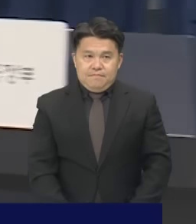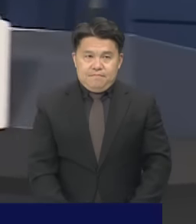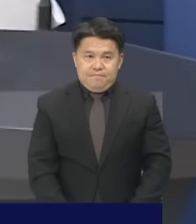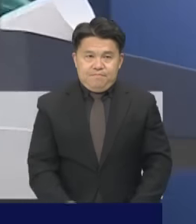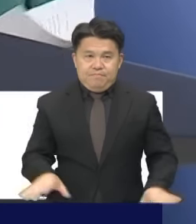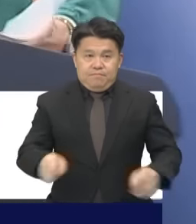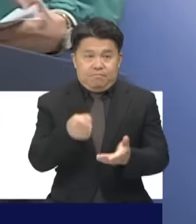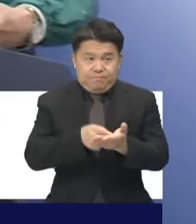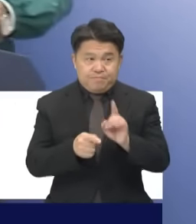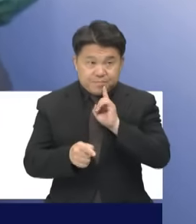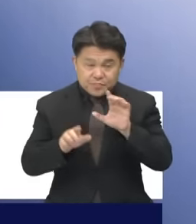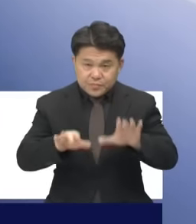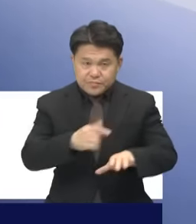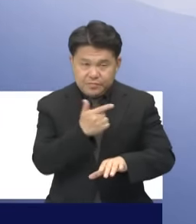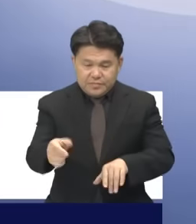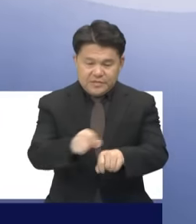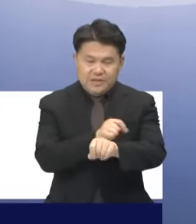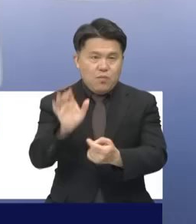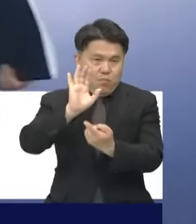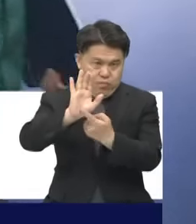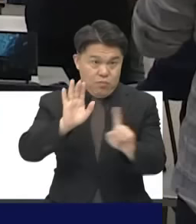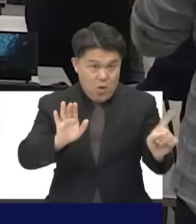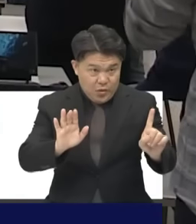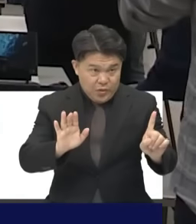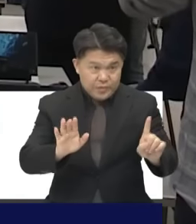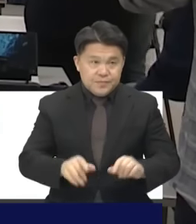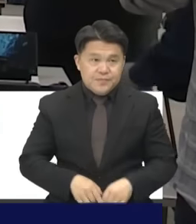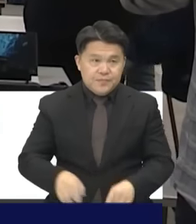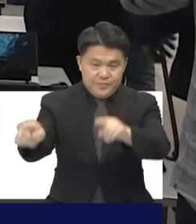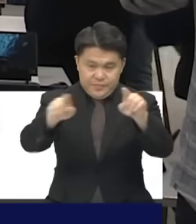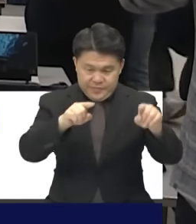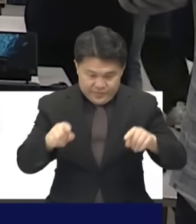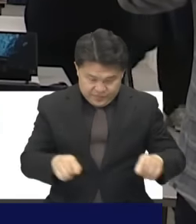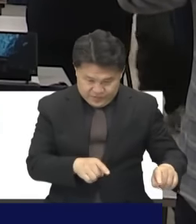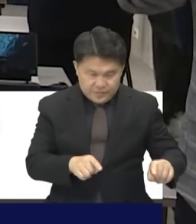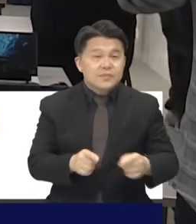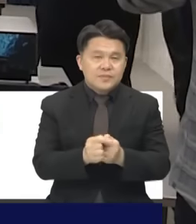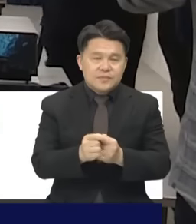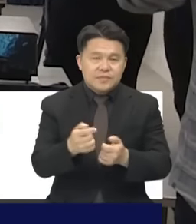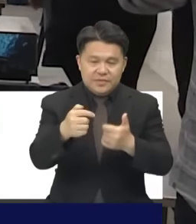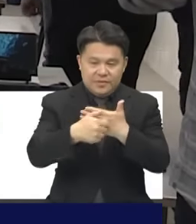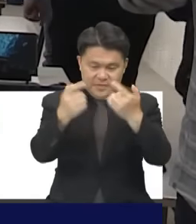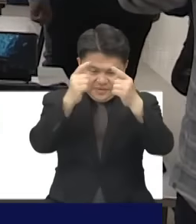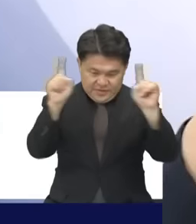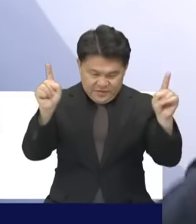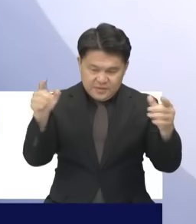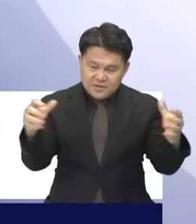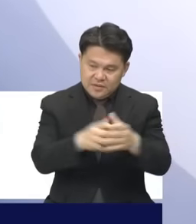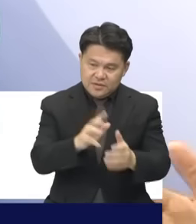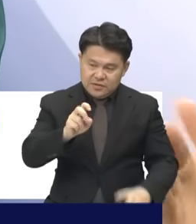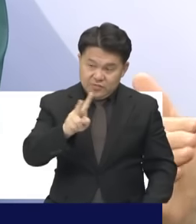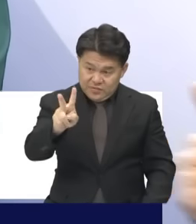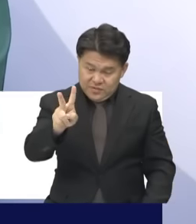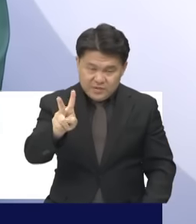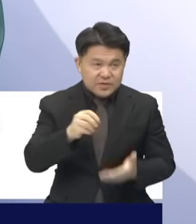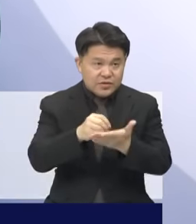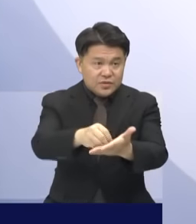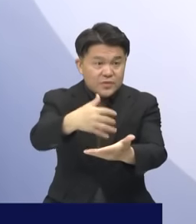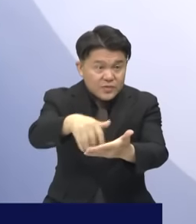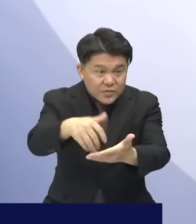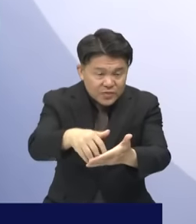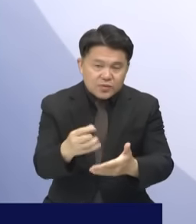한덕수 국무총리는 오늘 오후 특별 브리핑을 열고 전국 32개 의대 입학 정원을 기존 증원 인원 50% 이상